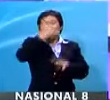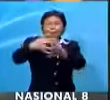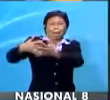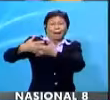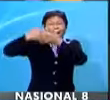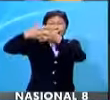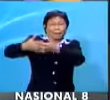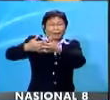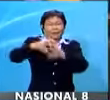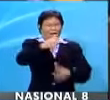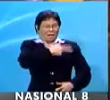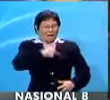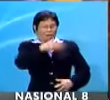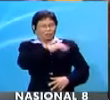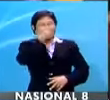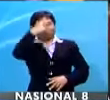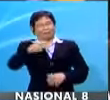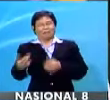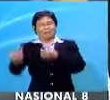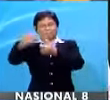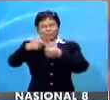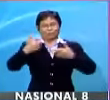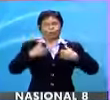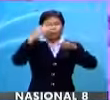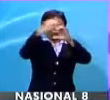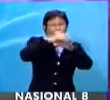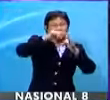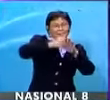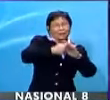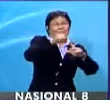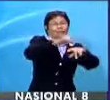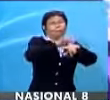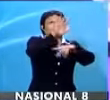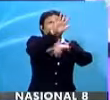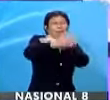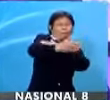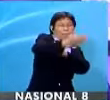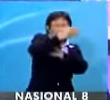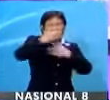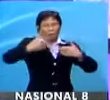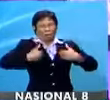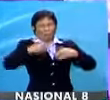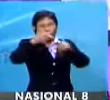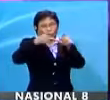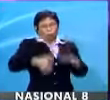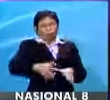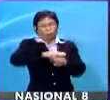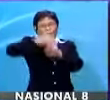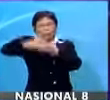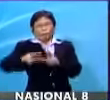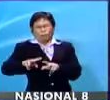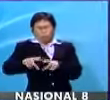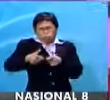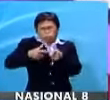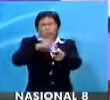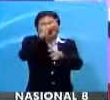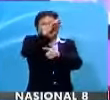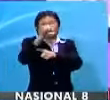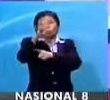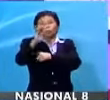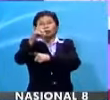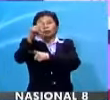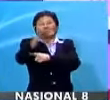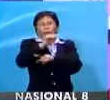Syarikat Indonesia dan Thailand cabarannya akan bermula seawal 5 pagi itu menyaksikan peserta perlu menamatkan larian sejauh 800